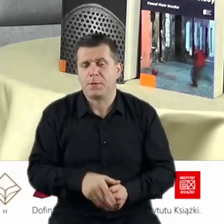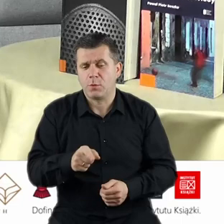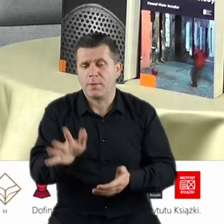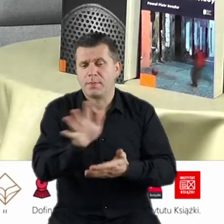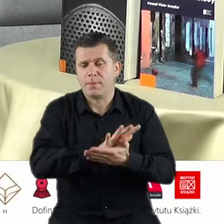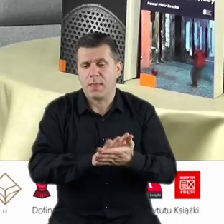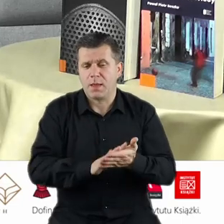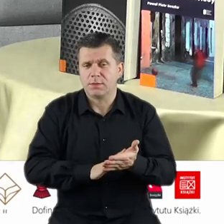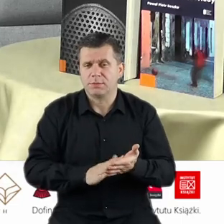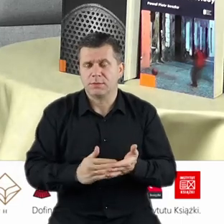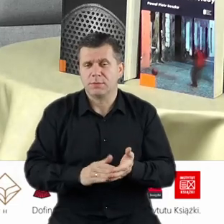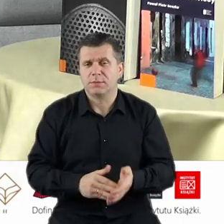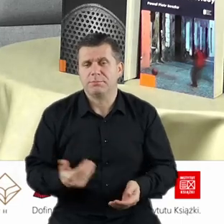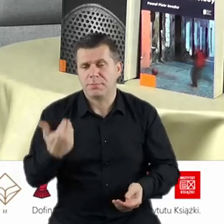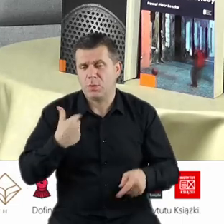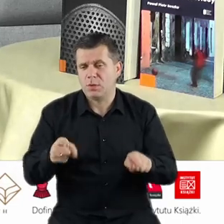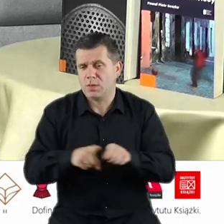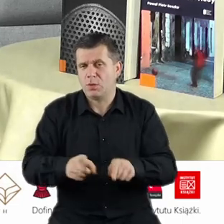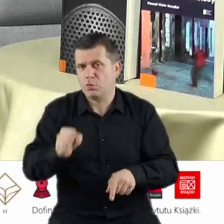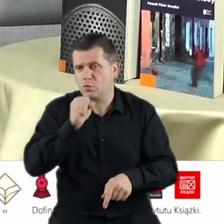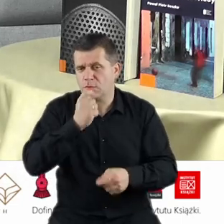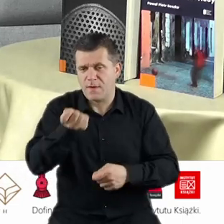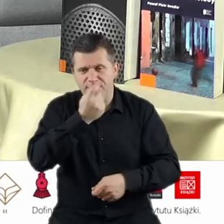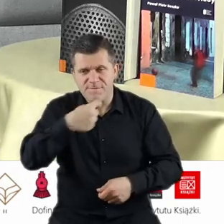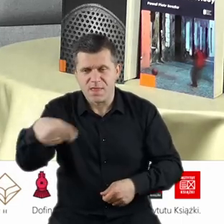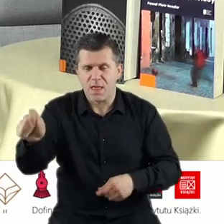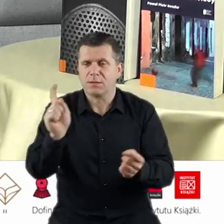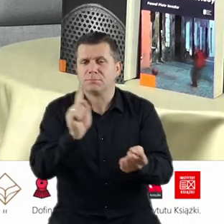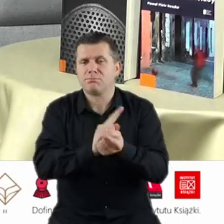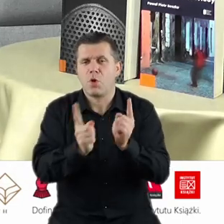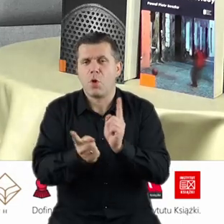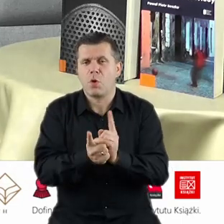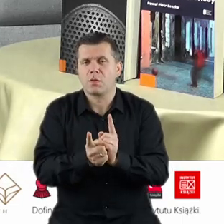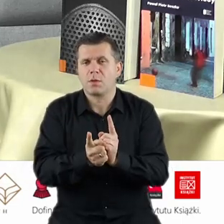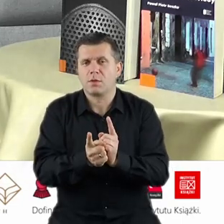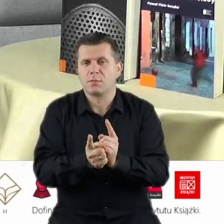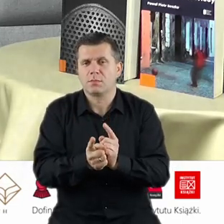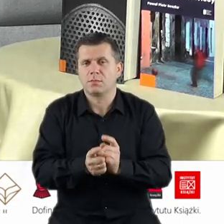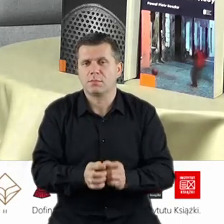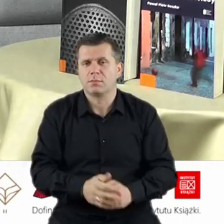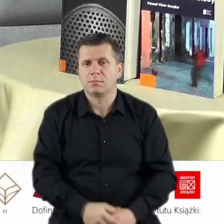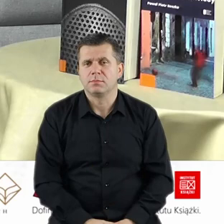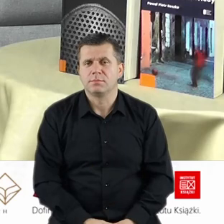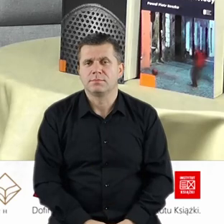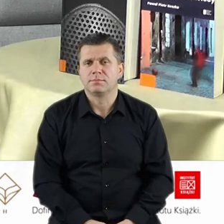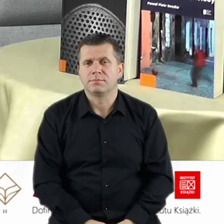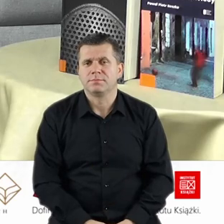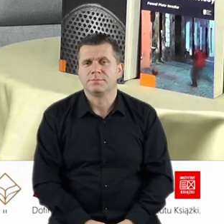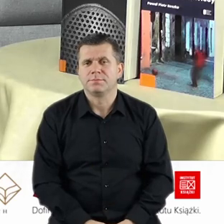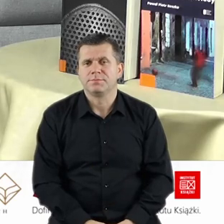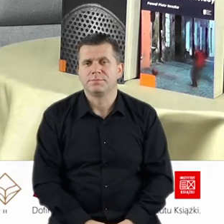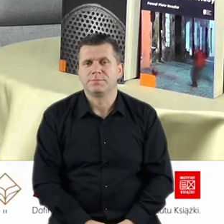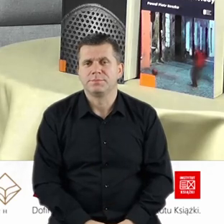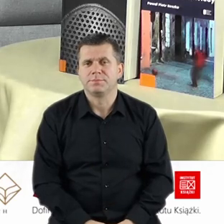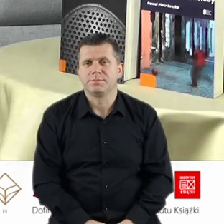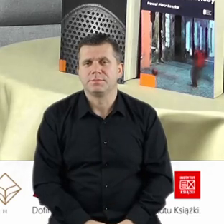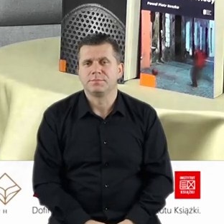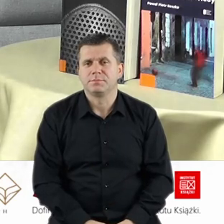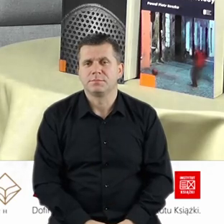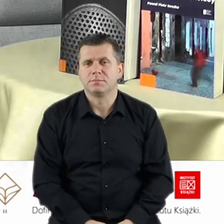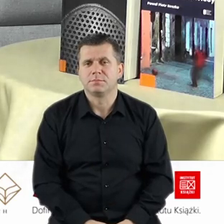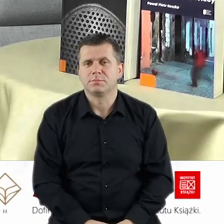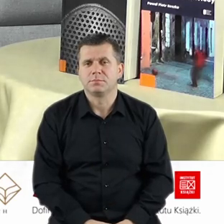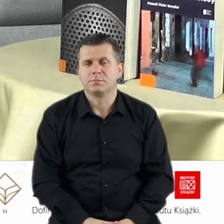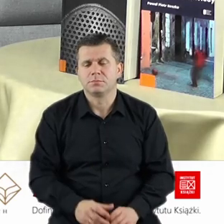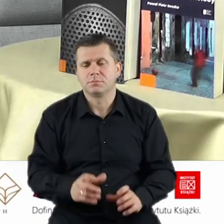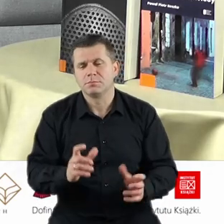efektem których był tekst, było też sporo takich wyjazdów, spotkań i godzin spędzonych w archiwach, które